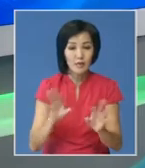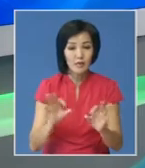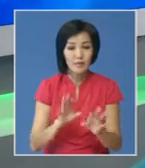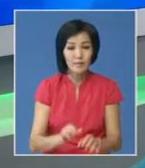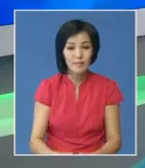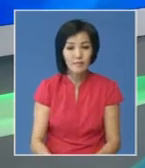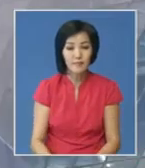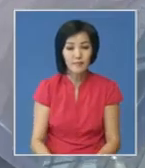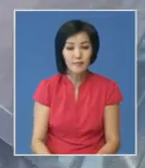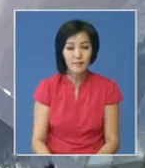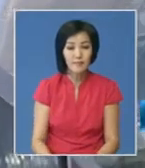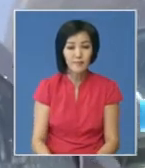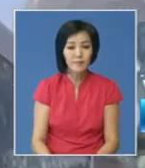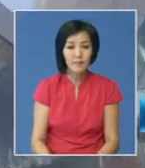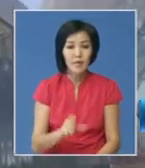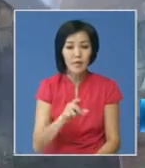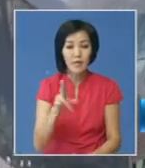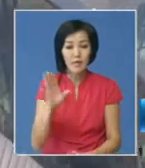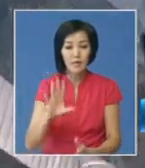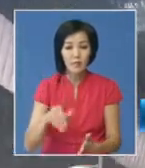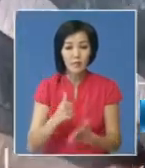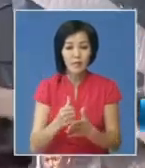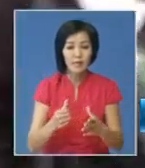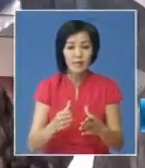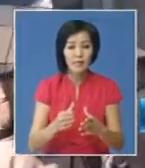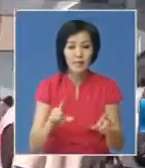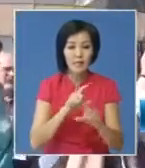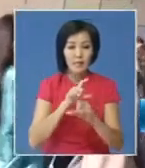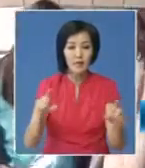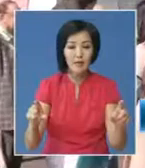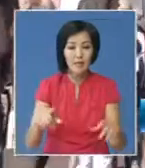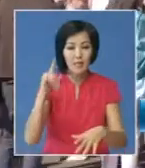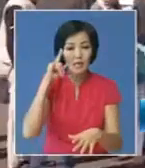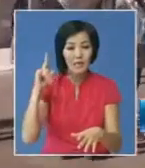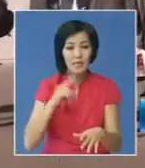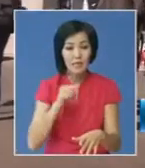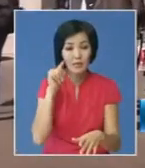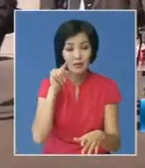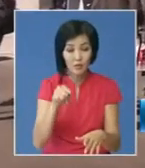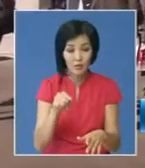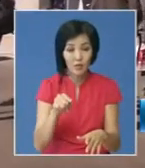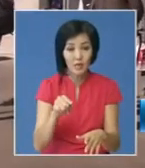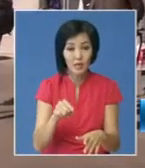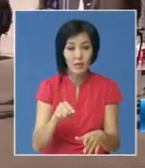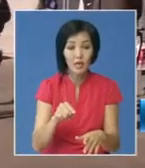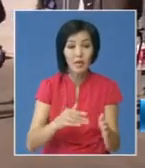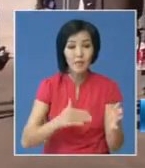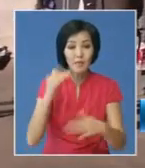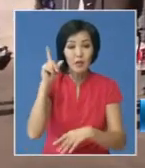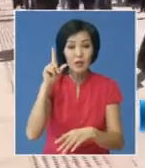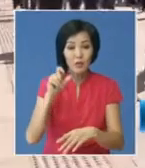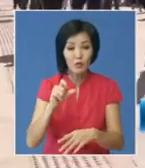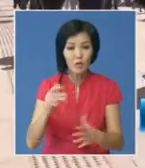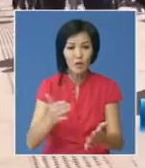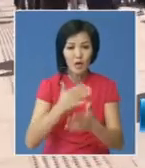бөлісуде. Экспоның басты ғимараты Қазақстанның ұлттық павильоны осы. Биіктігі 100 метр, аумағы 80 метр болатын